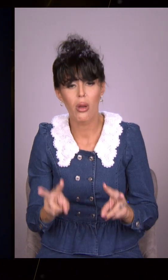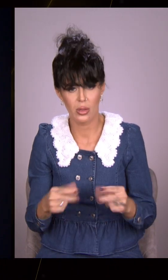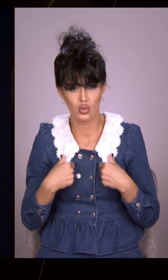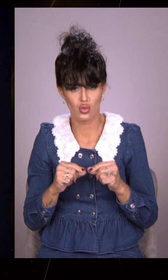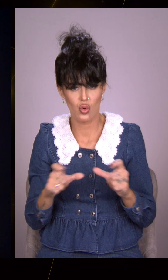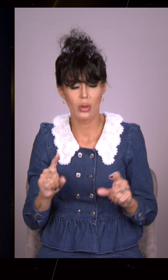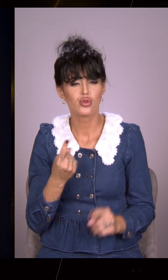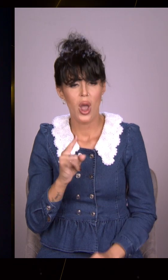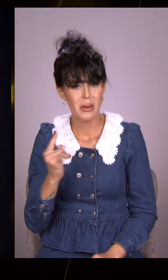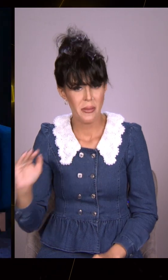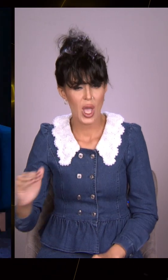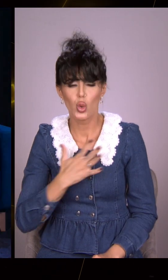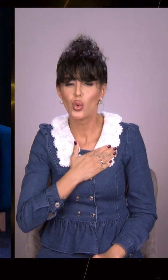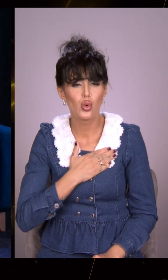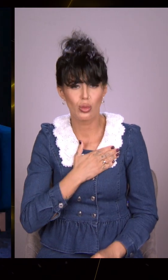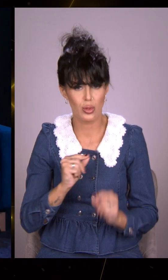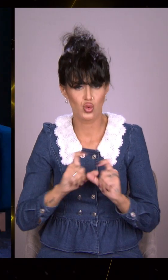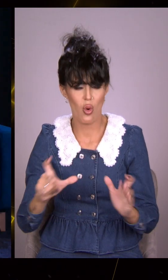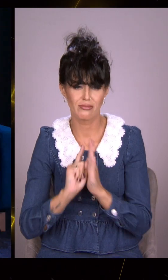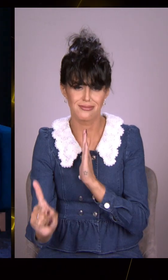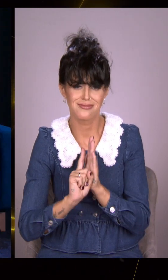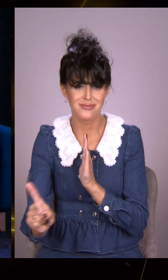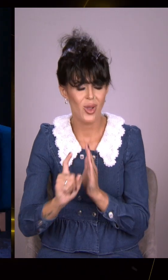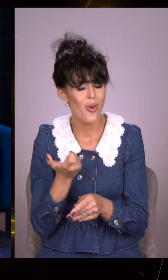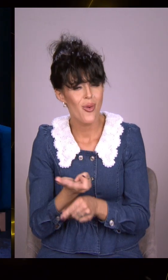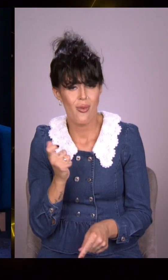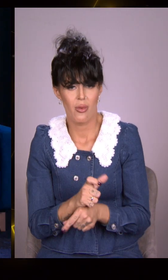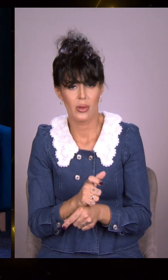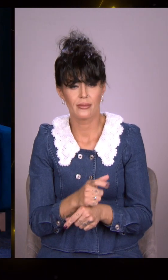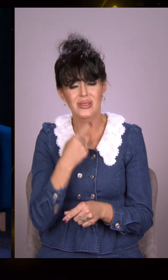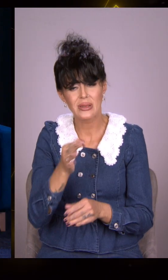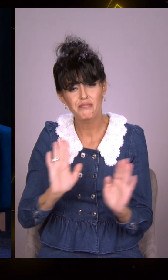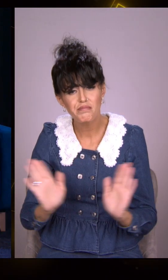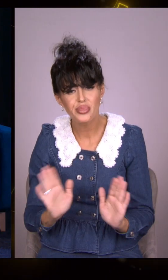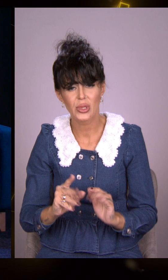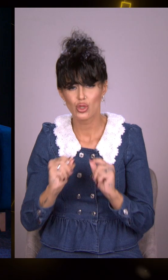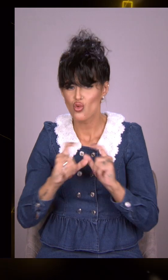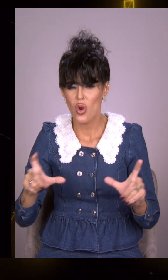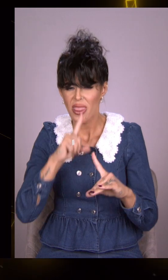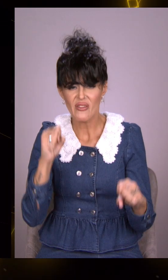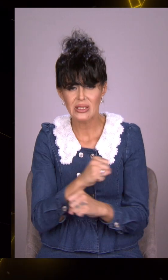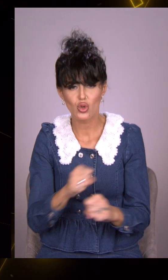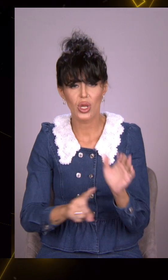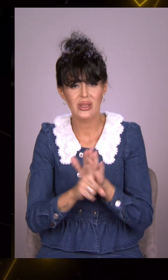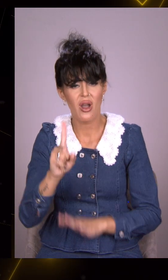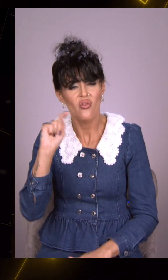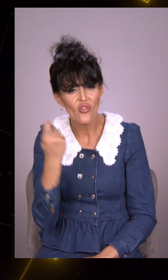дуже любила школу, вона бігла в школу. А я ще кажу, донь, яка школа? Війна